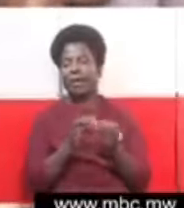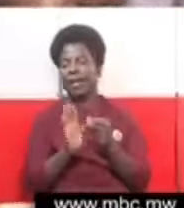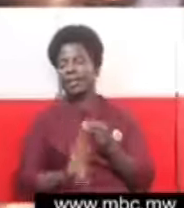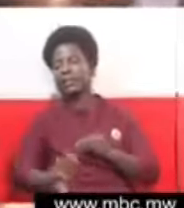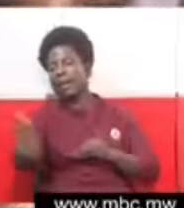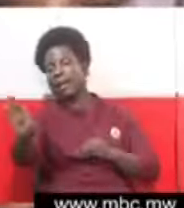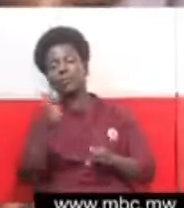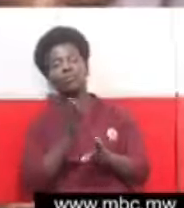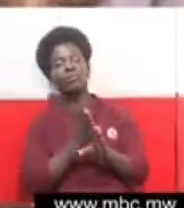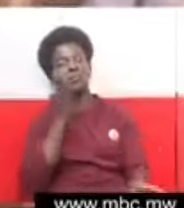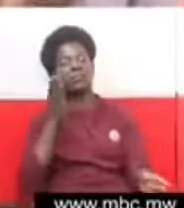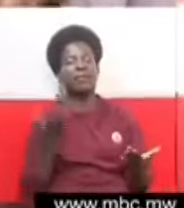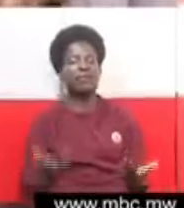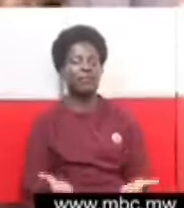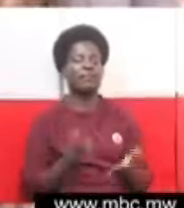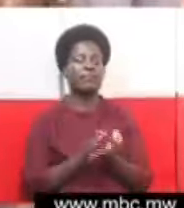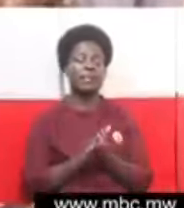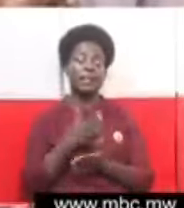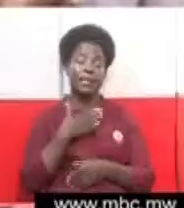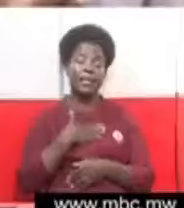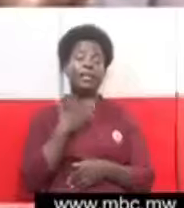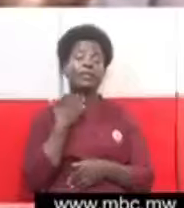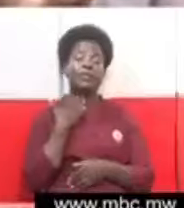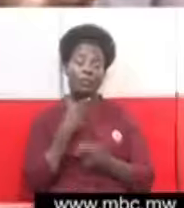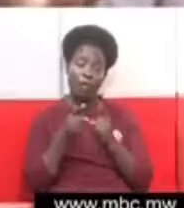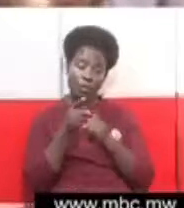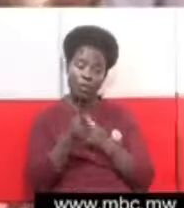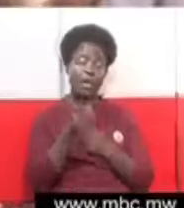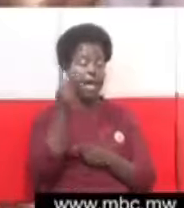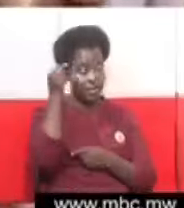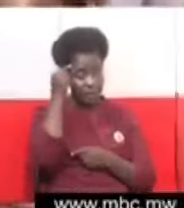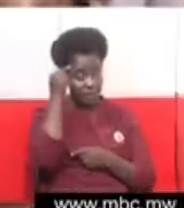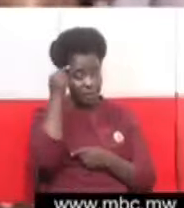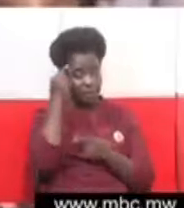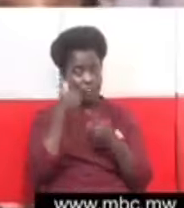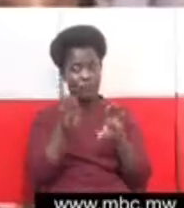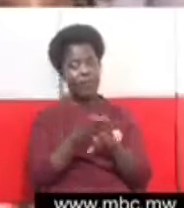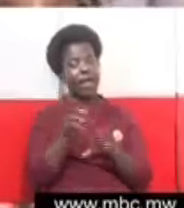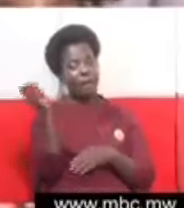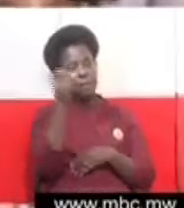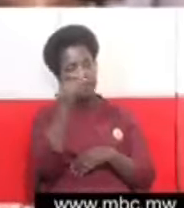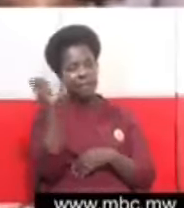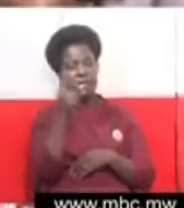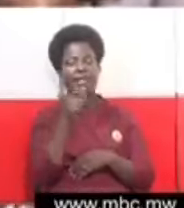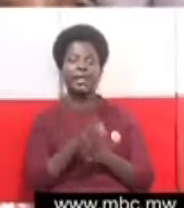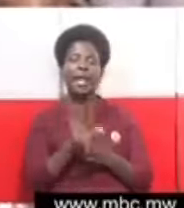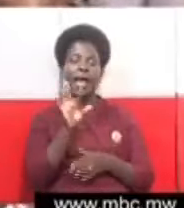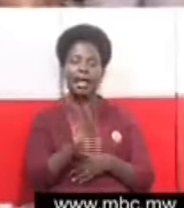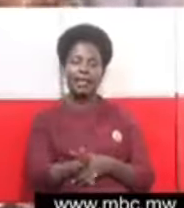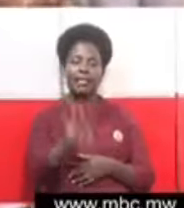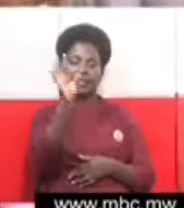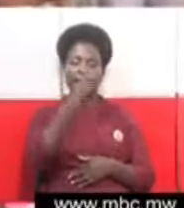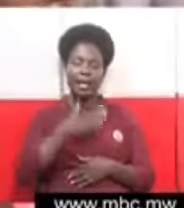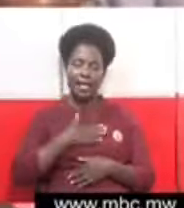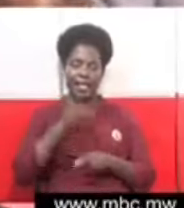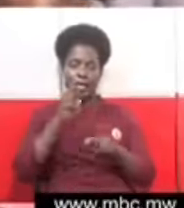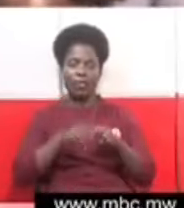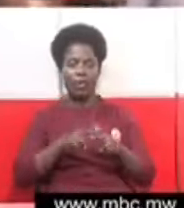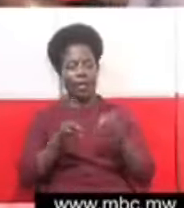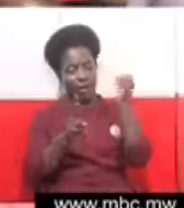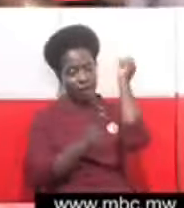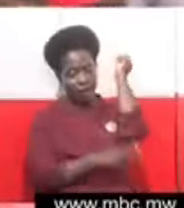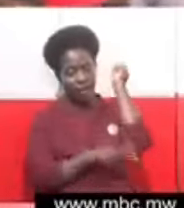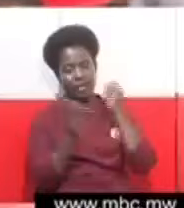osapanga. Ndiye ndafuna kuti aziwe kuti a president andisankha kukhala vice president